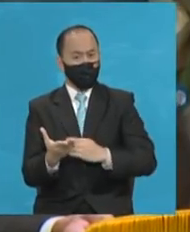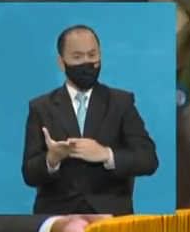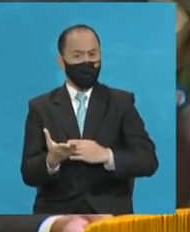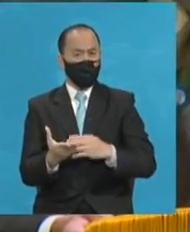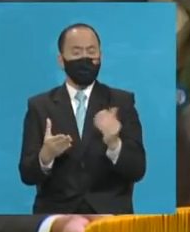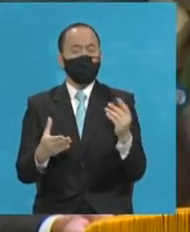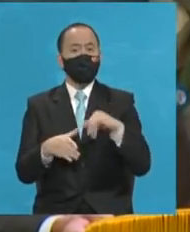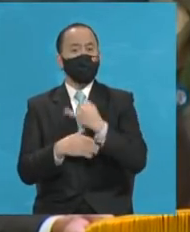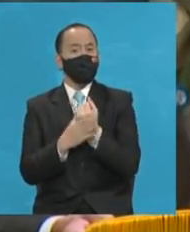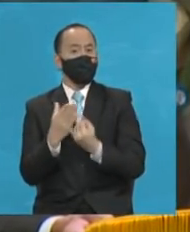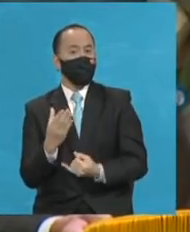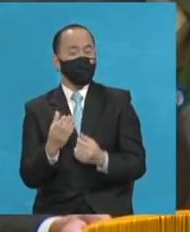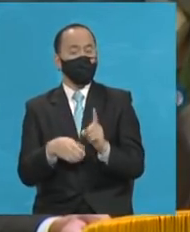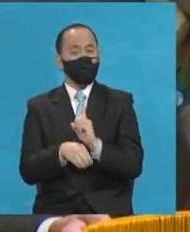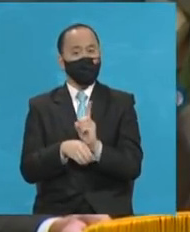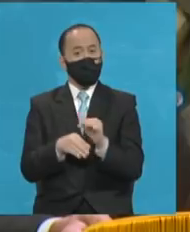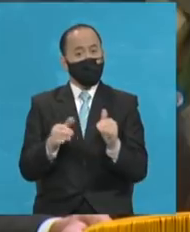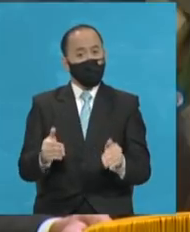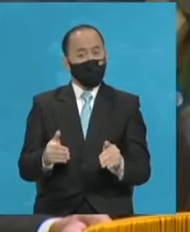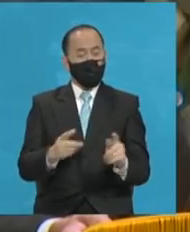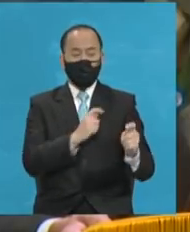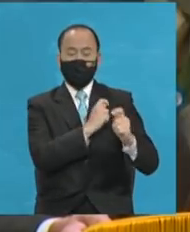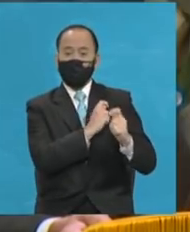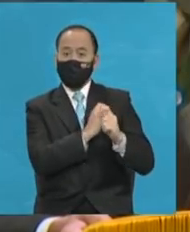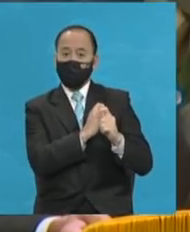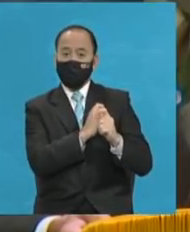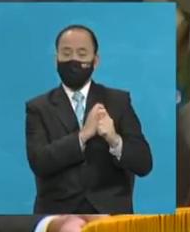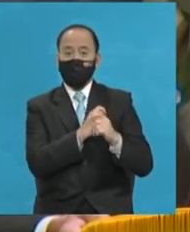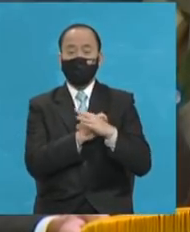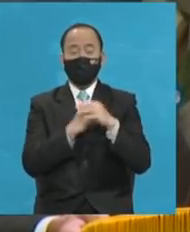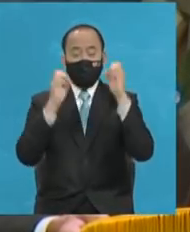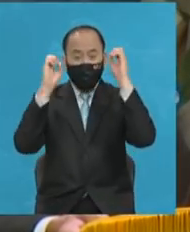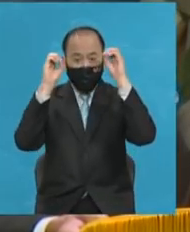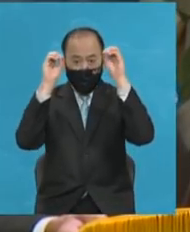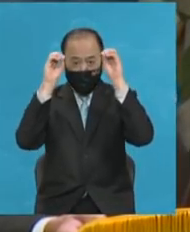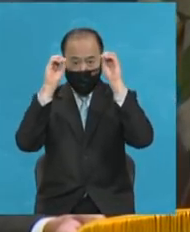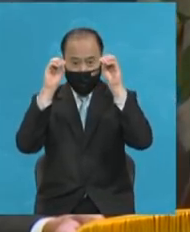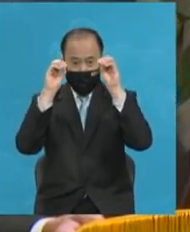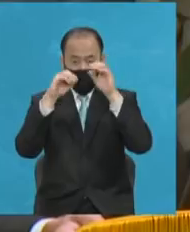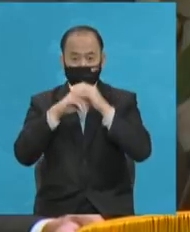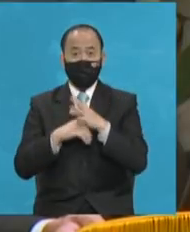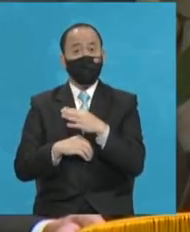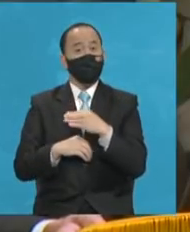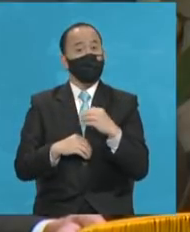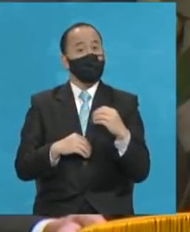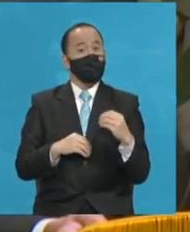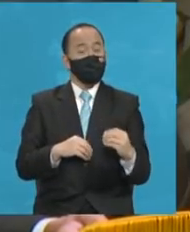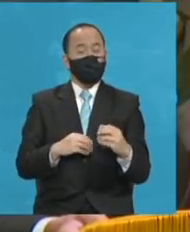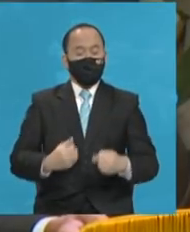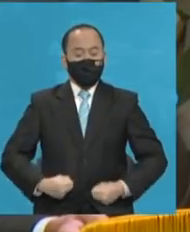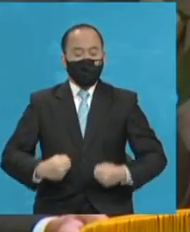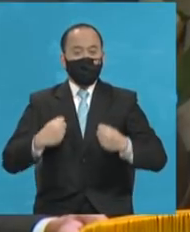perdagangan pertahanan pendidikan sergap